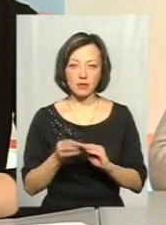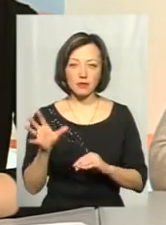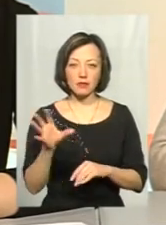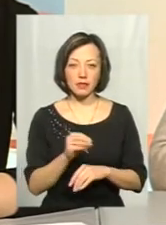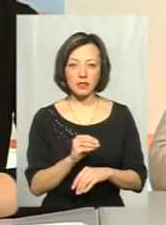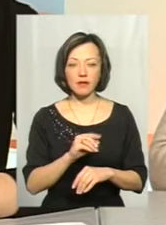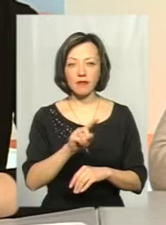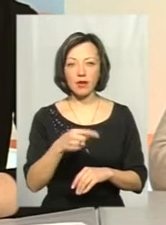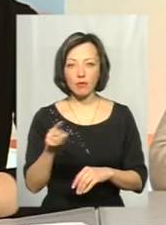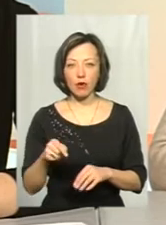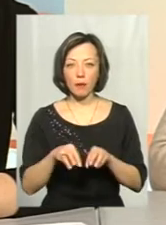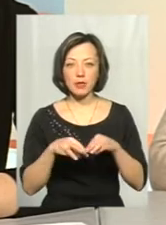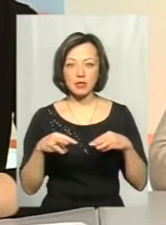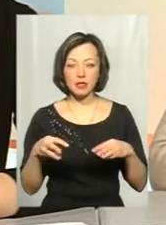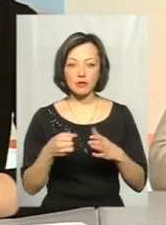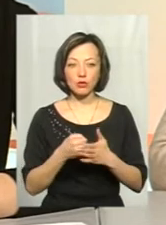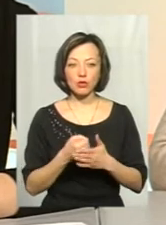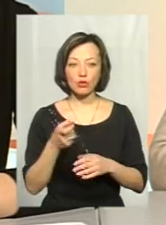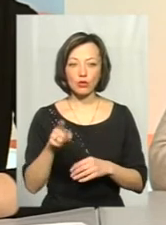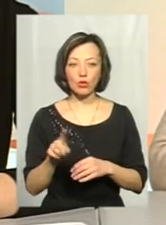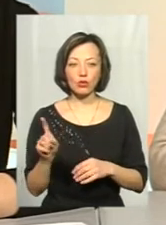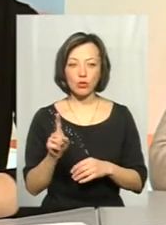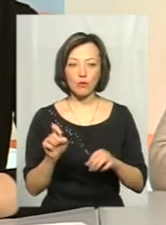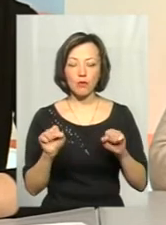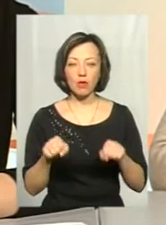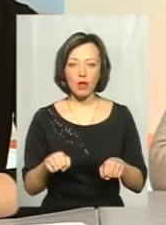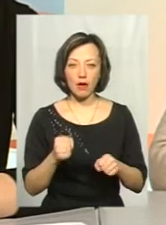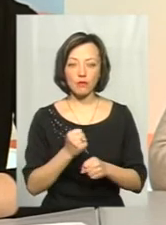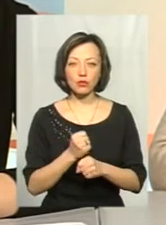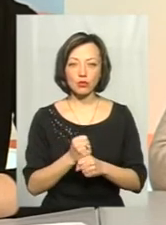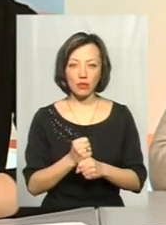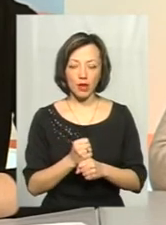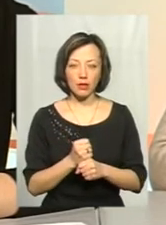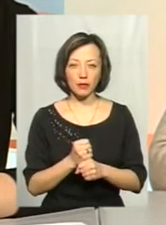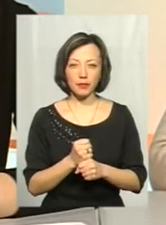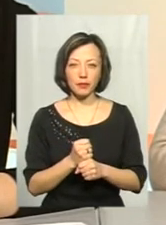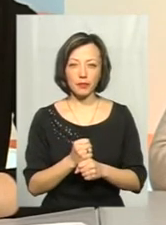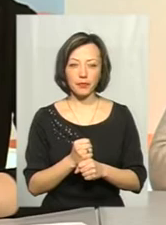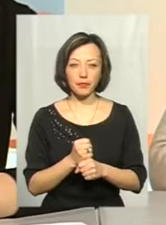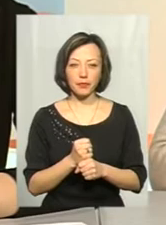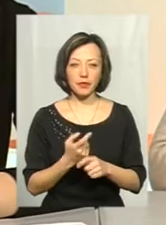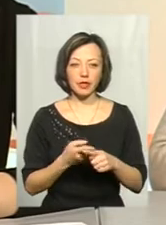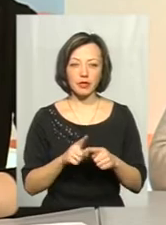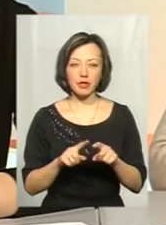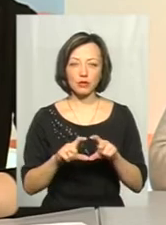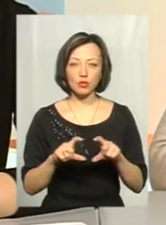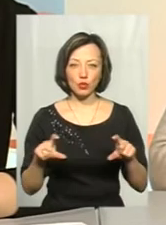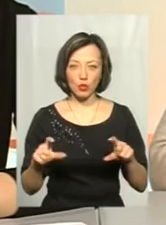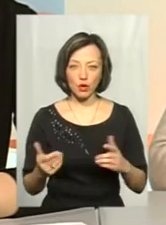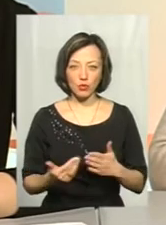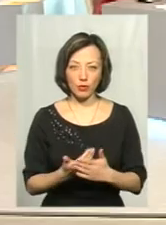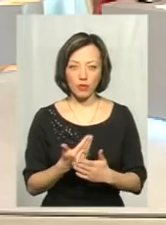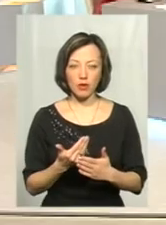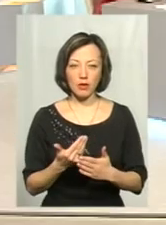які вимоги міністерства до того, щоб могла функціонувати вже саме ця структура